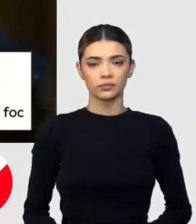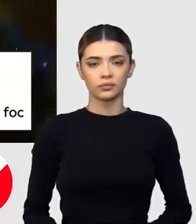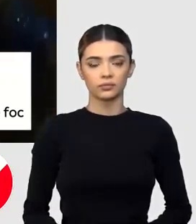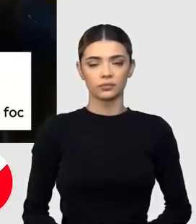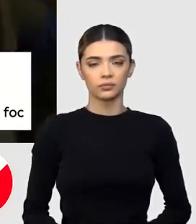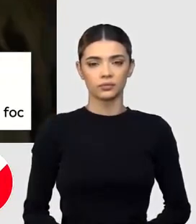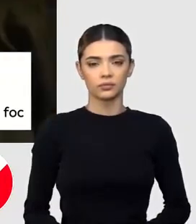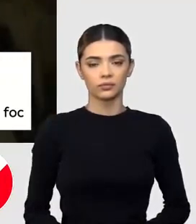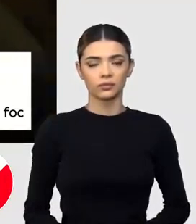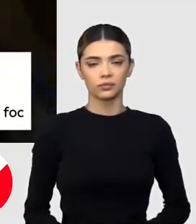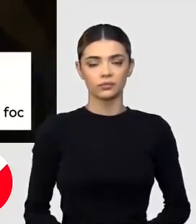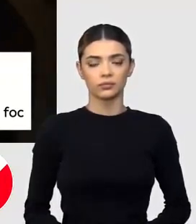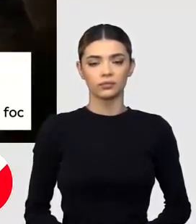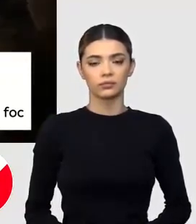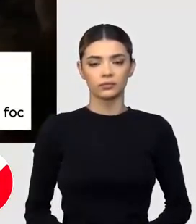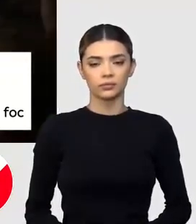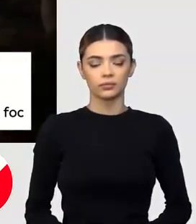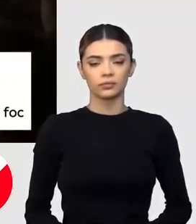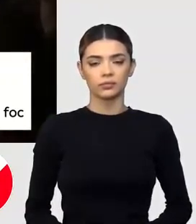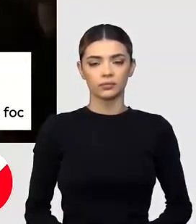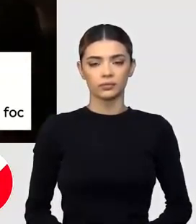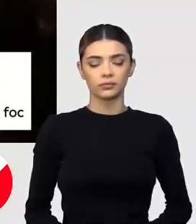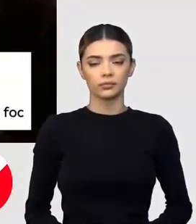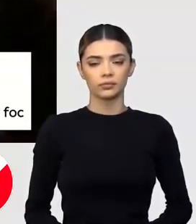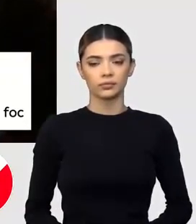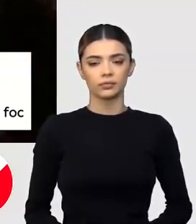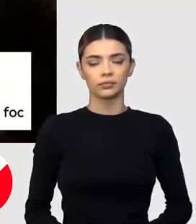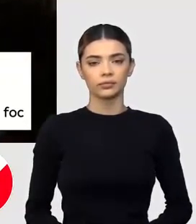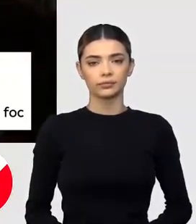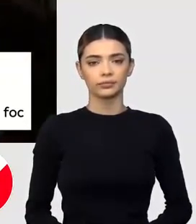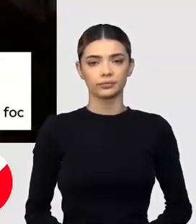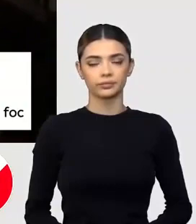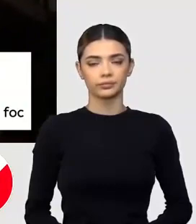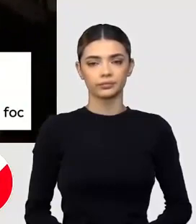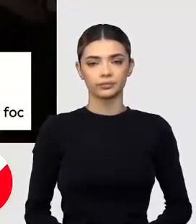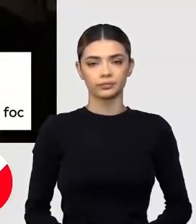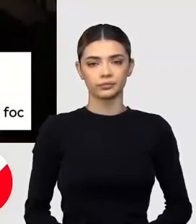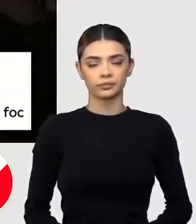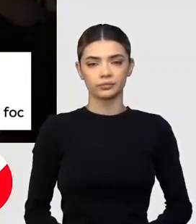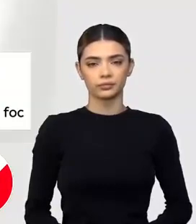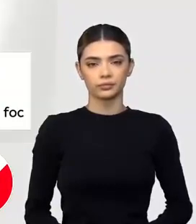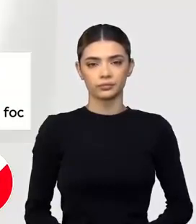закріпилися, перебувають в укриттях і очікують подальших вказівок від начальника.